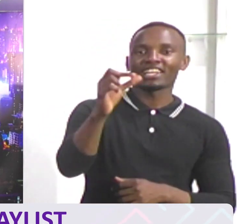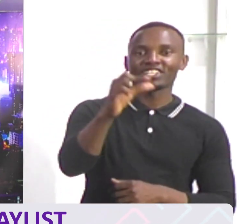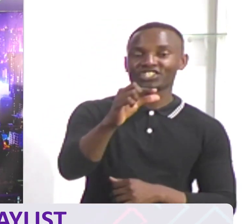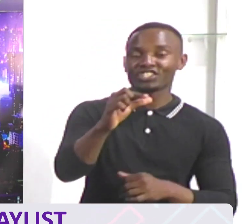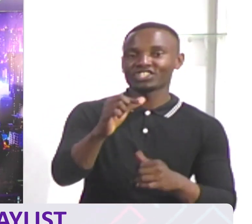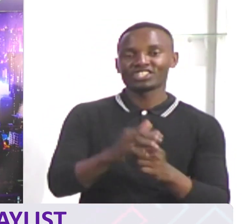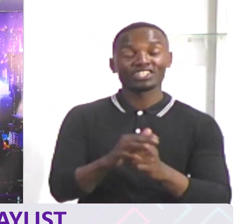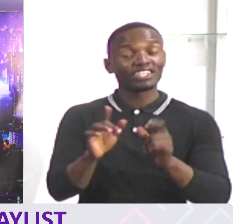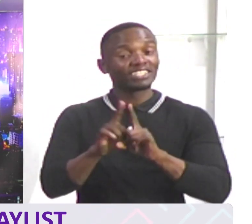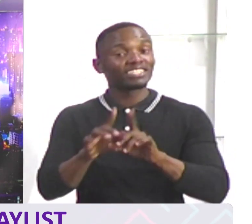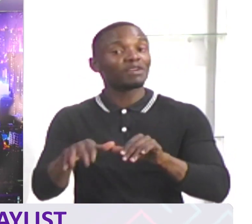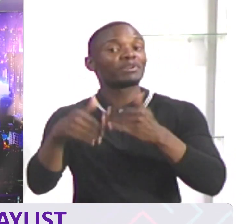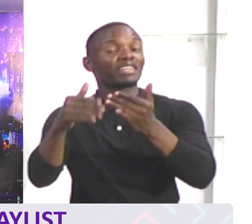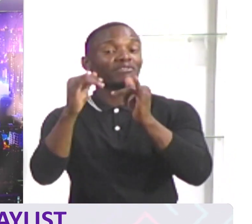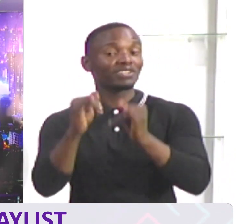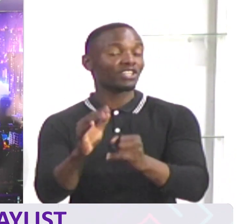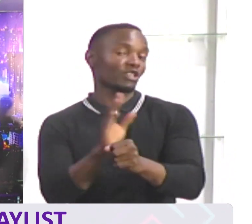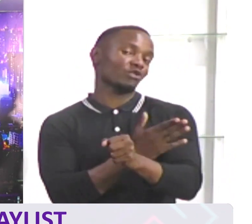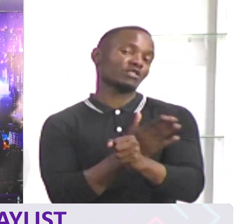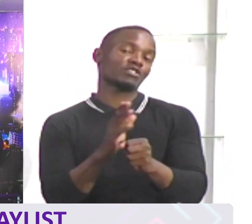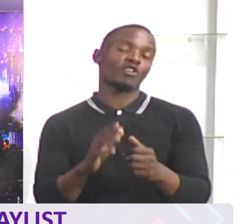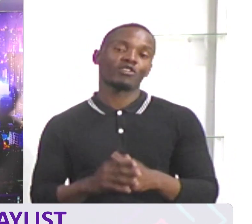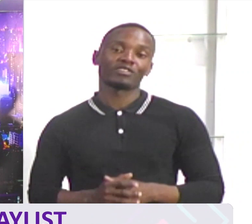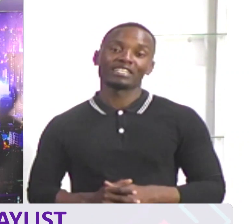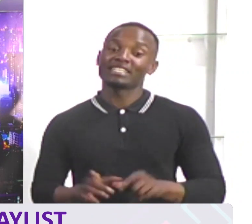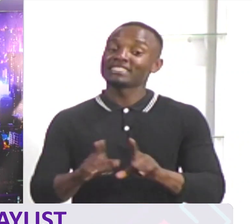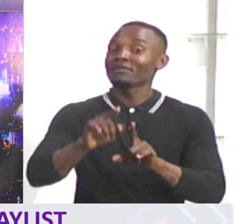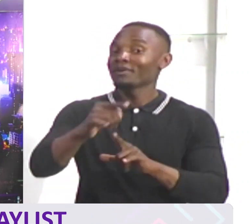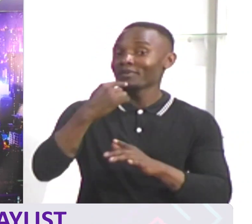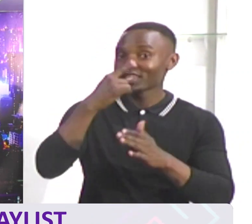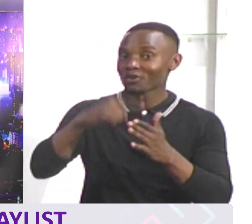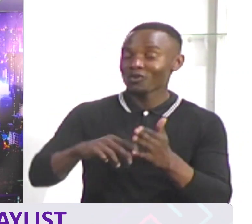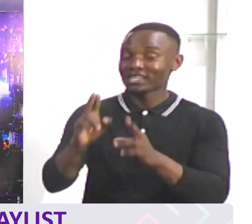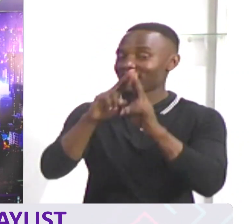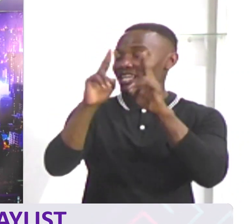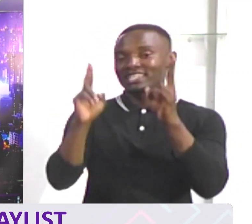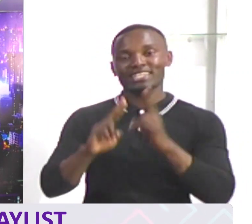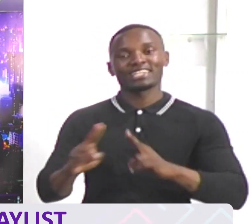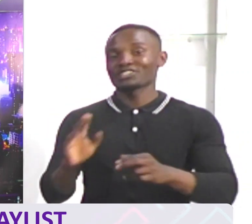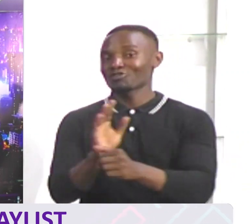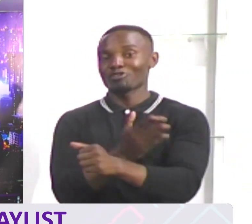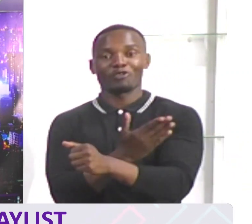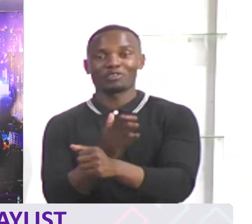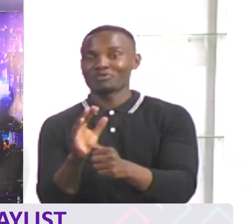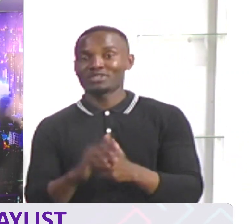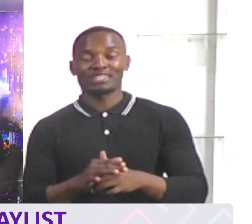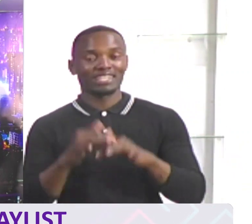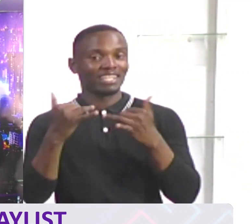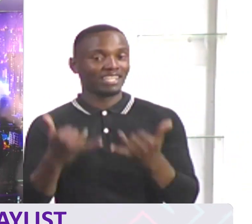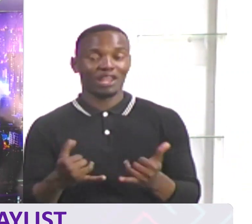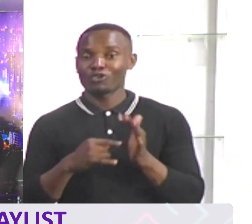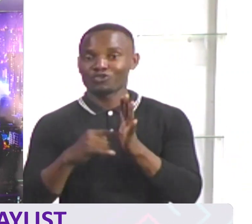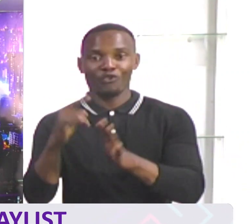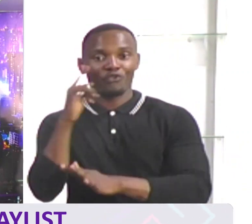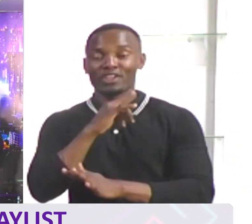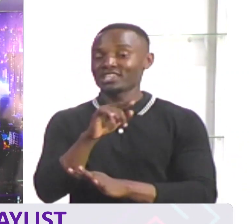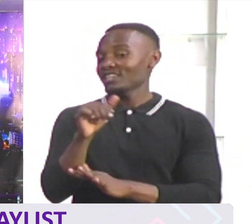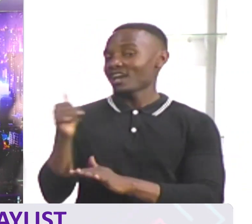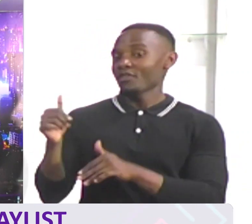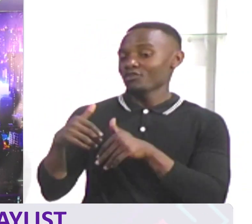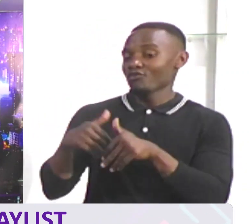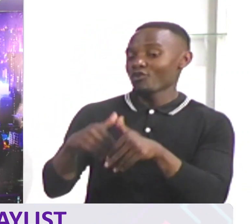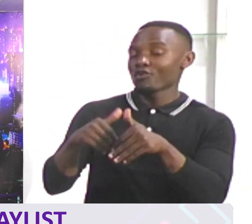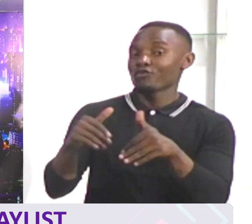presha kwa maisha. Ashaa tu wenye sharing. International. Amesema ni international. Ametuonesha wenye tuatire muka sasa. Na ufote mtaratara. Amu wacho